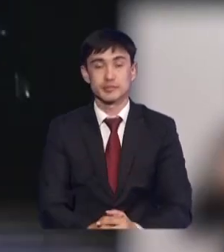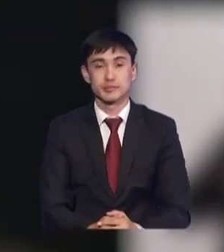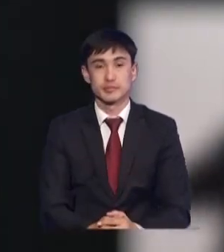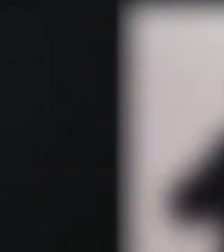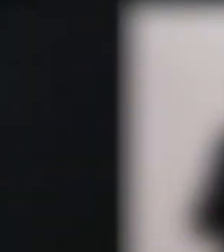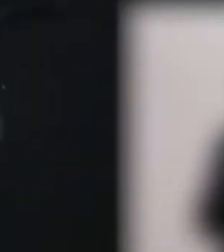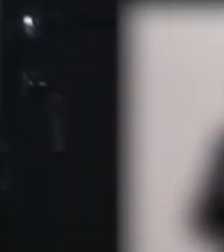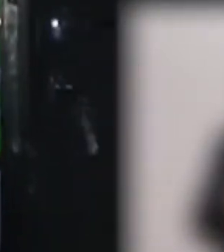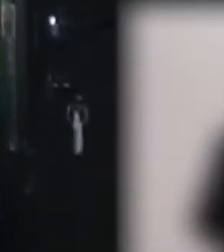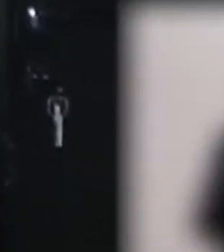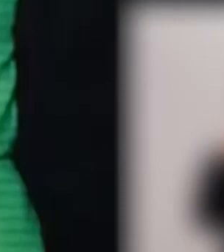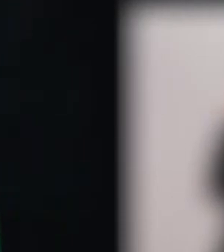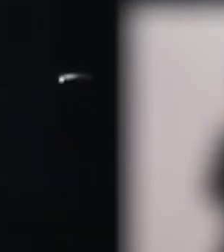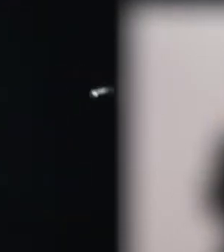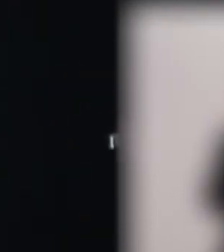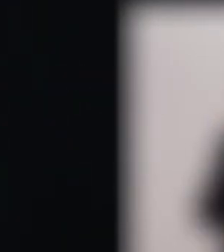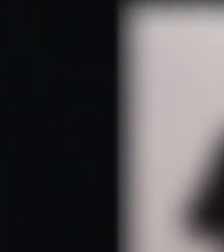Искакова по материалам